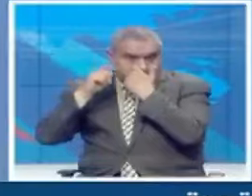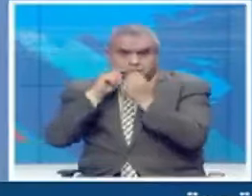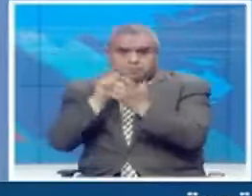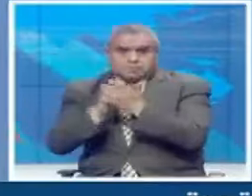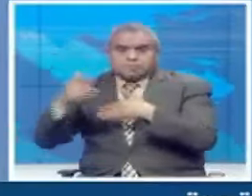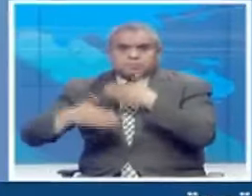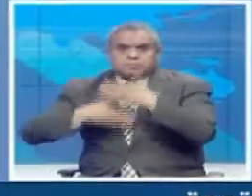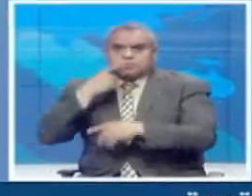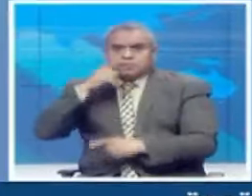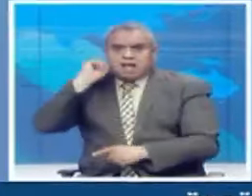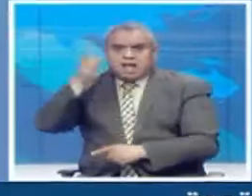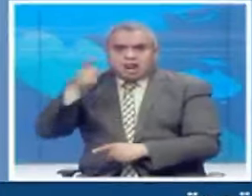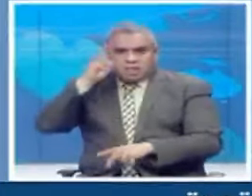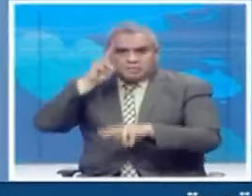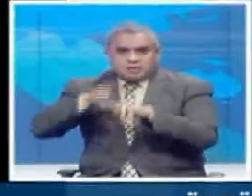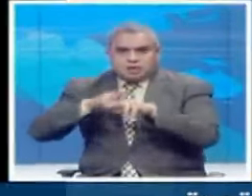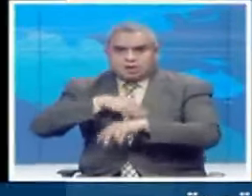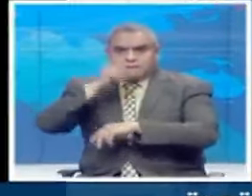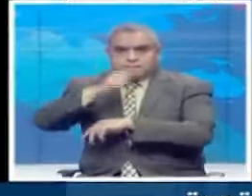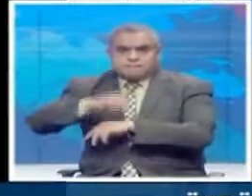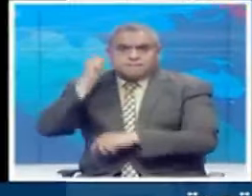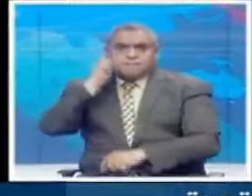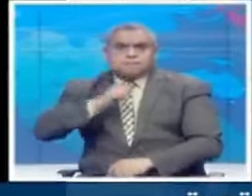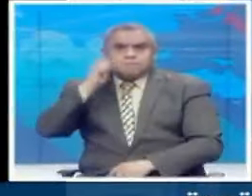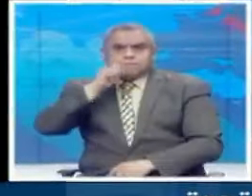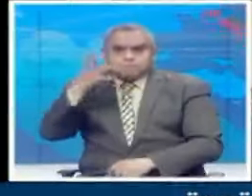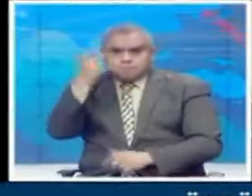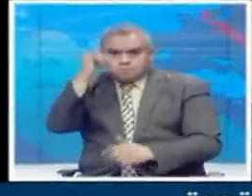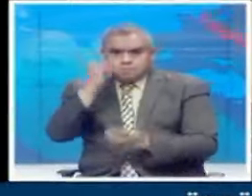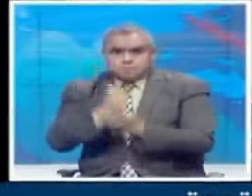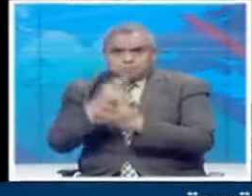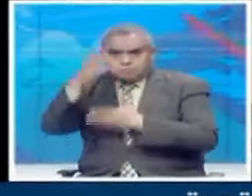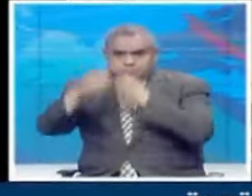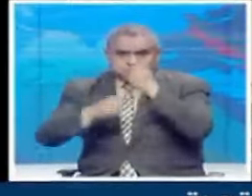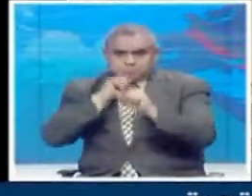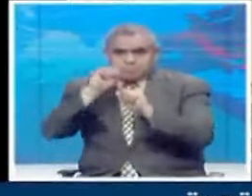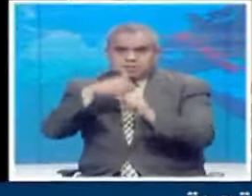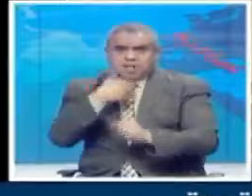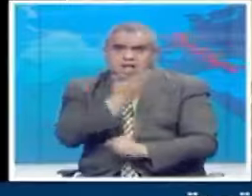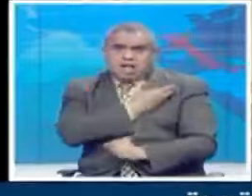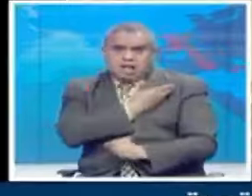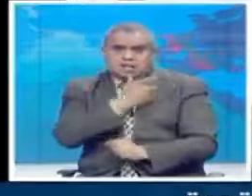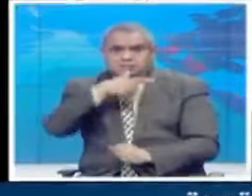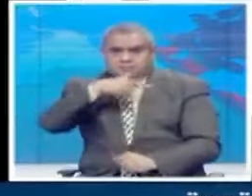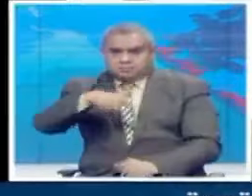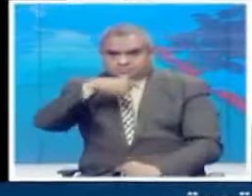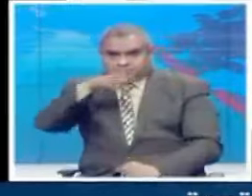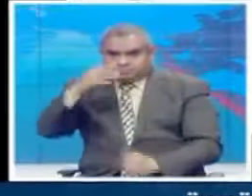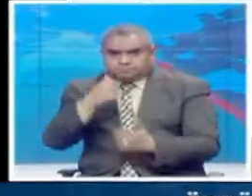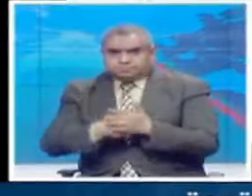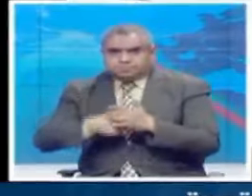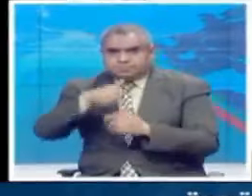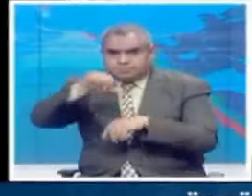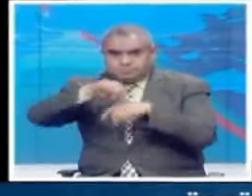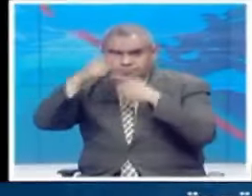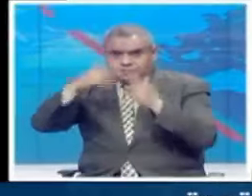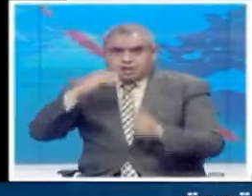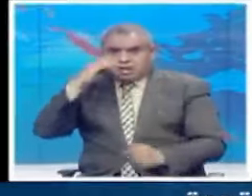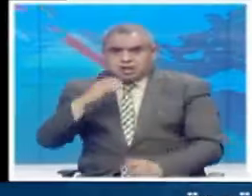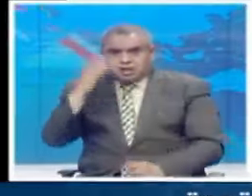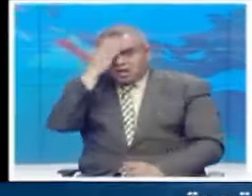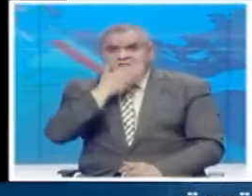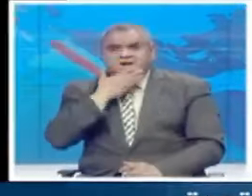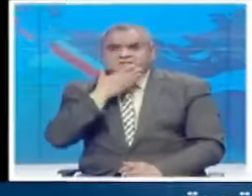إجراءات عاجلة ضد إسرائيل ومحاكمة مرتكبي الجرائم في القطاع. وقال خريشة في تصريح له إن جنوب